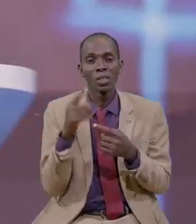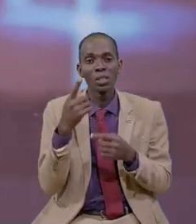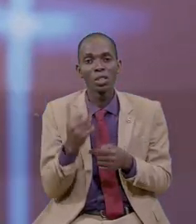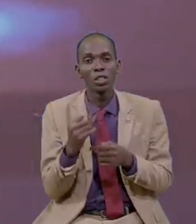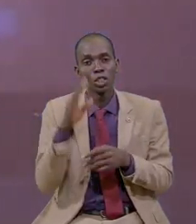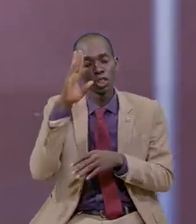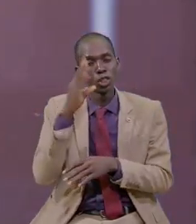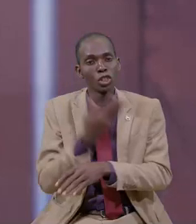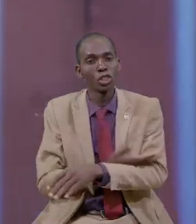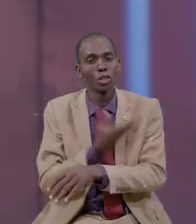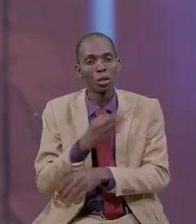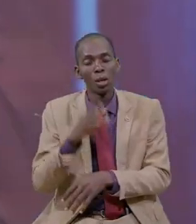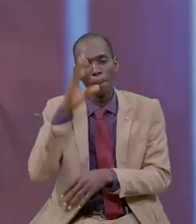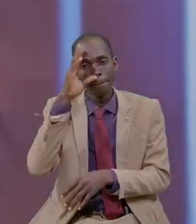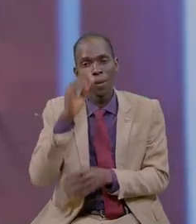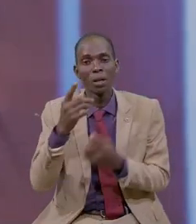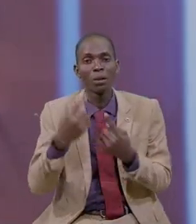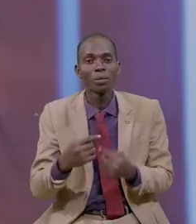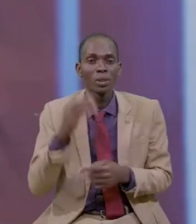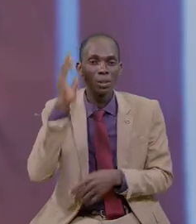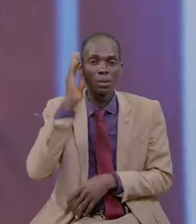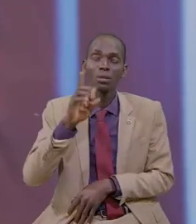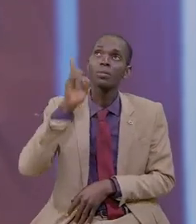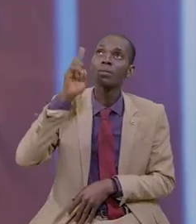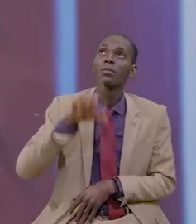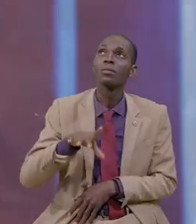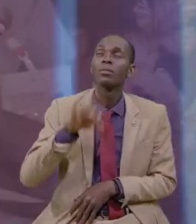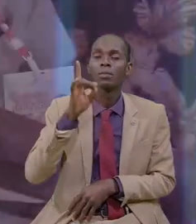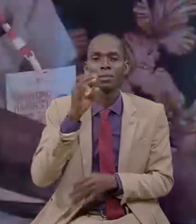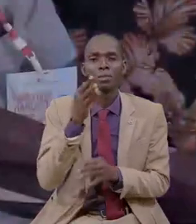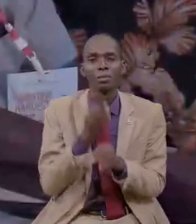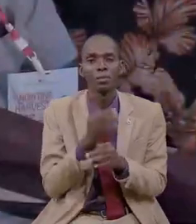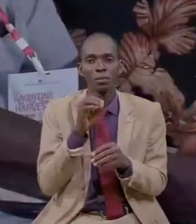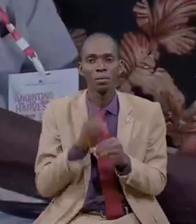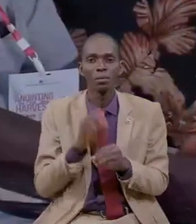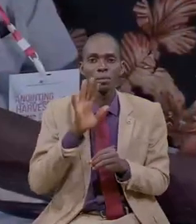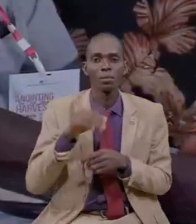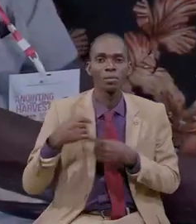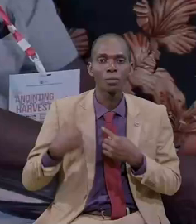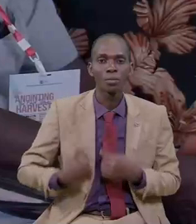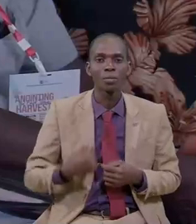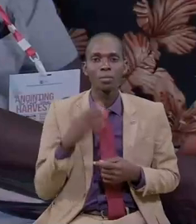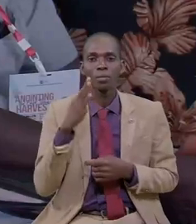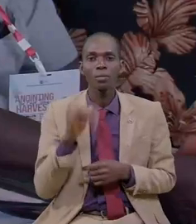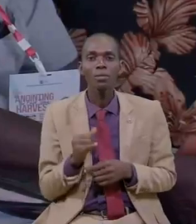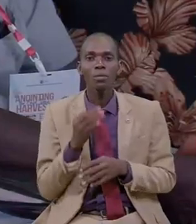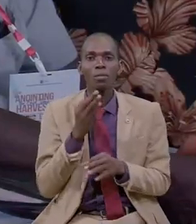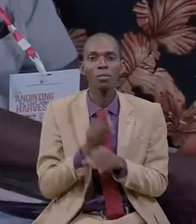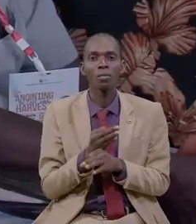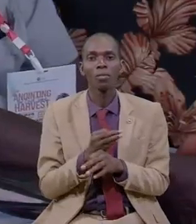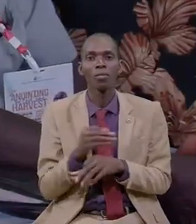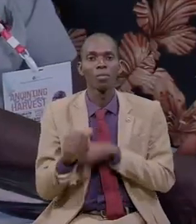l'homme viendra, trouvera-t-il la foi dans ton cœur? La foi, pas la foi